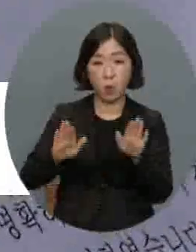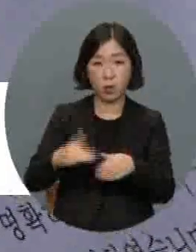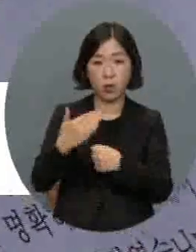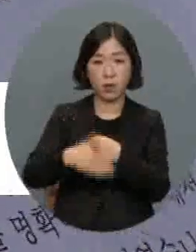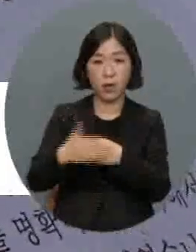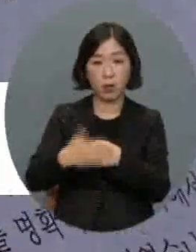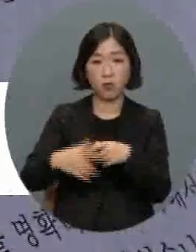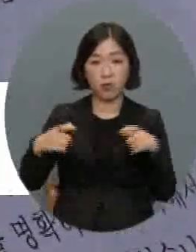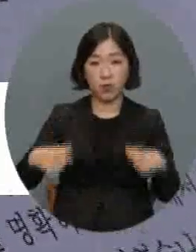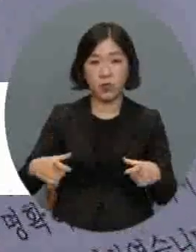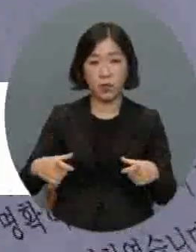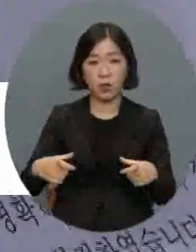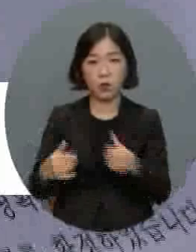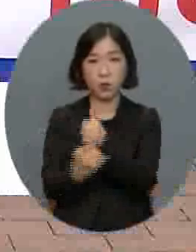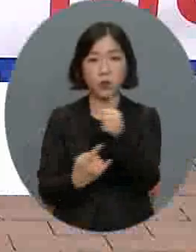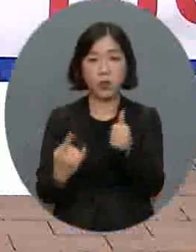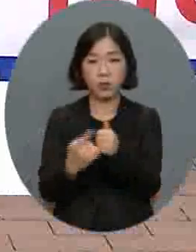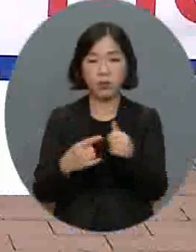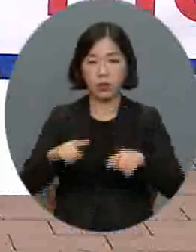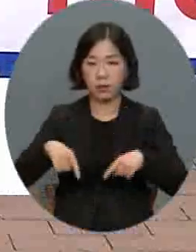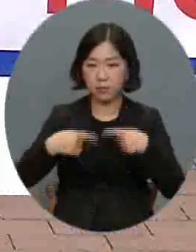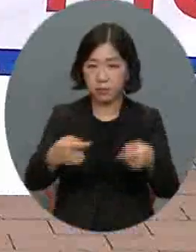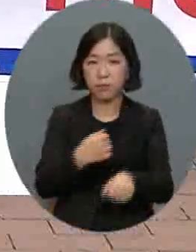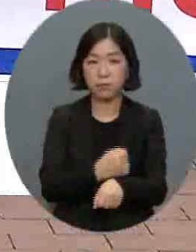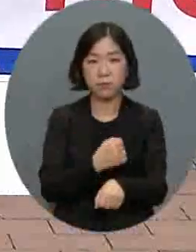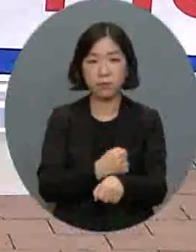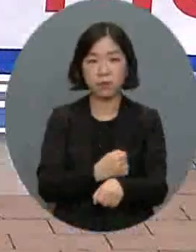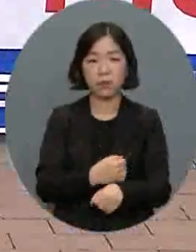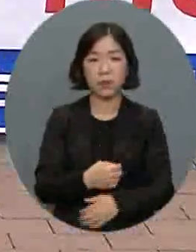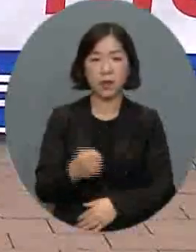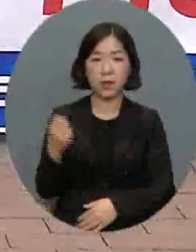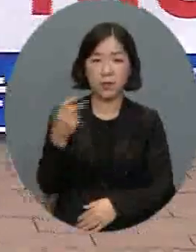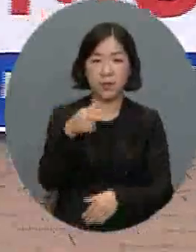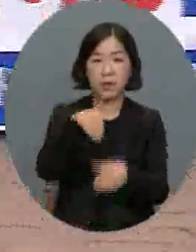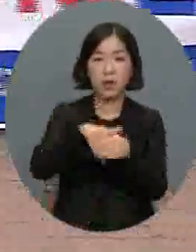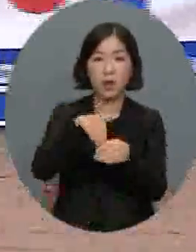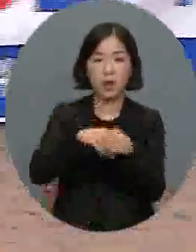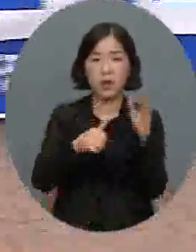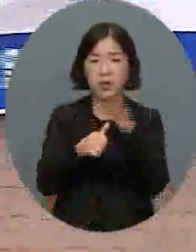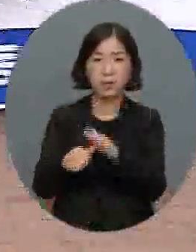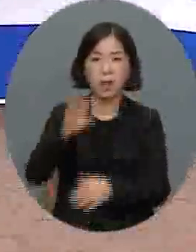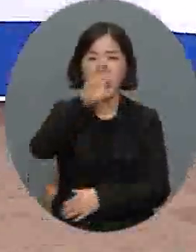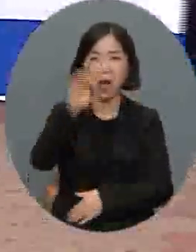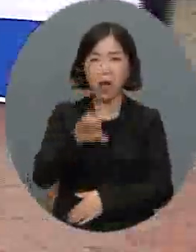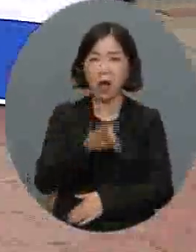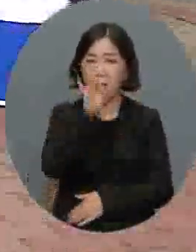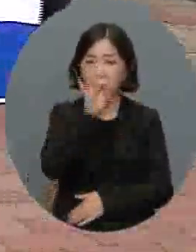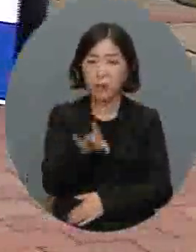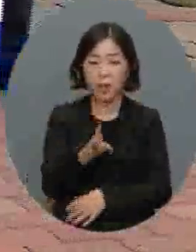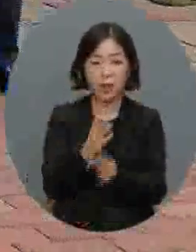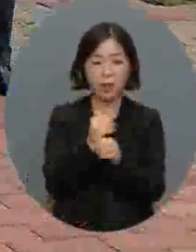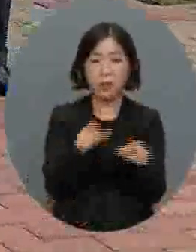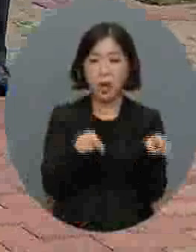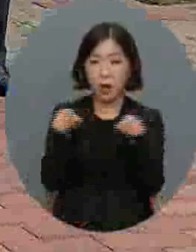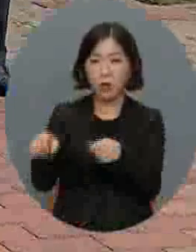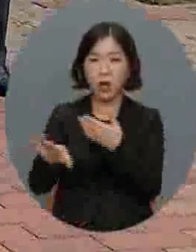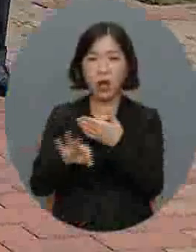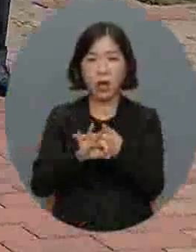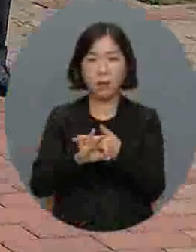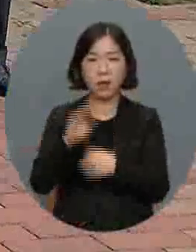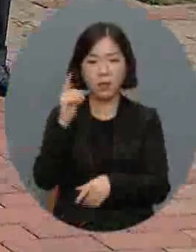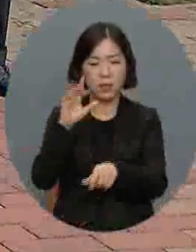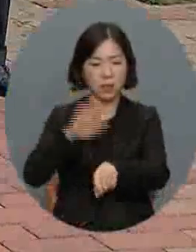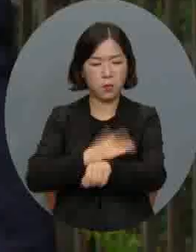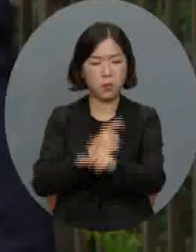위원장들이 나섰습니다. 지난 재보궐선거 때의 실패를 되풀이해서는 안 된다. 경선 일정을 연기하면 부작용이 더